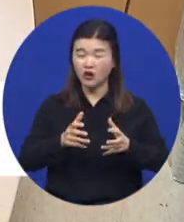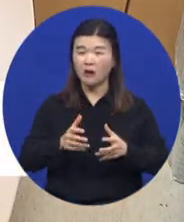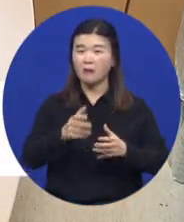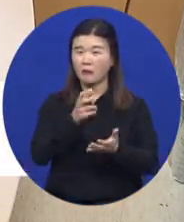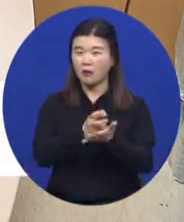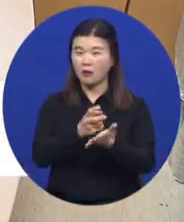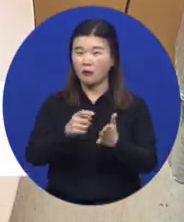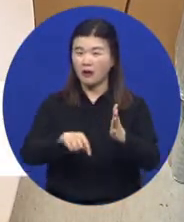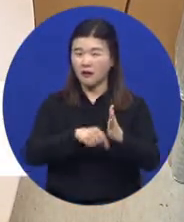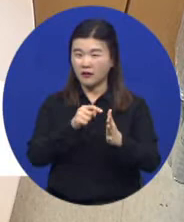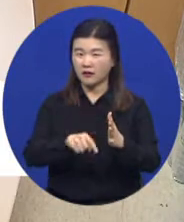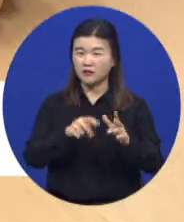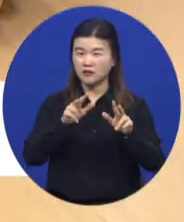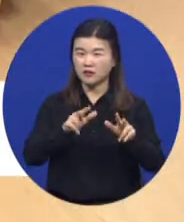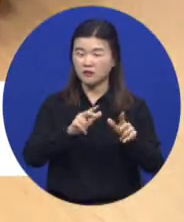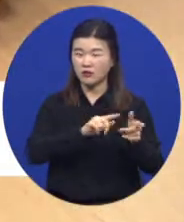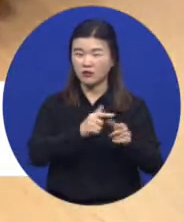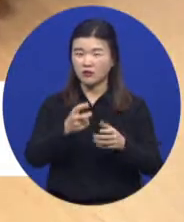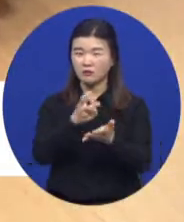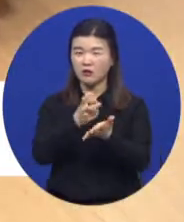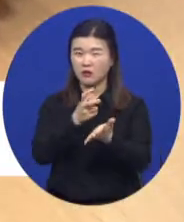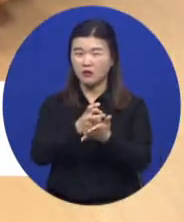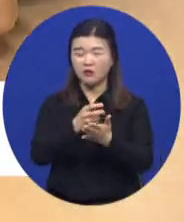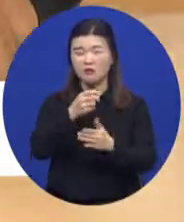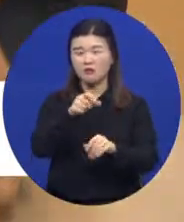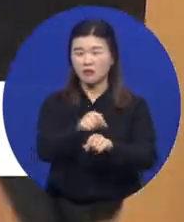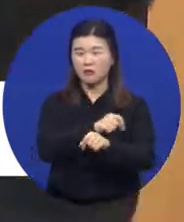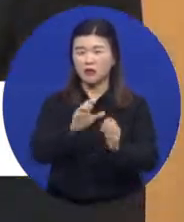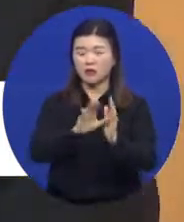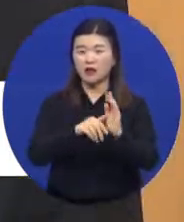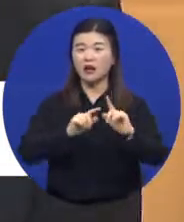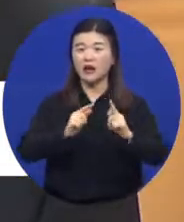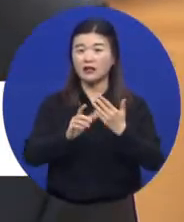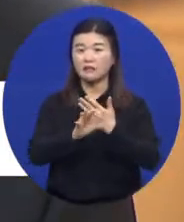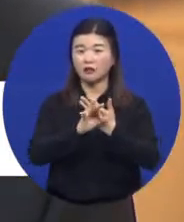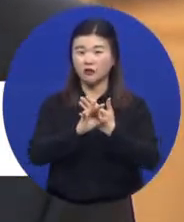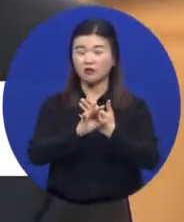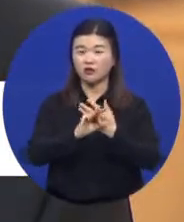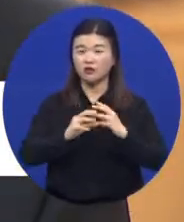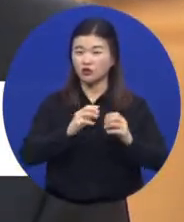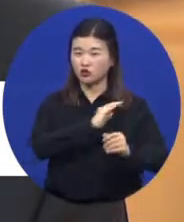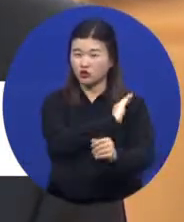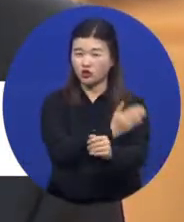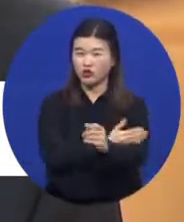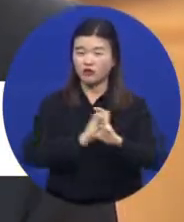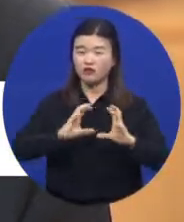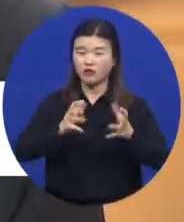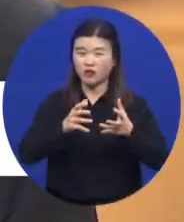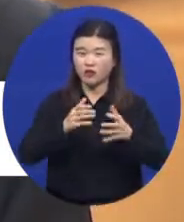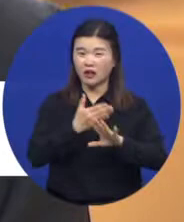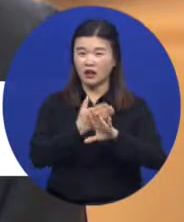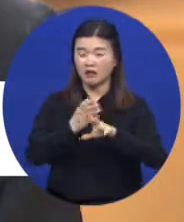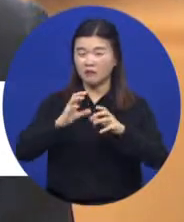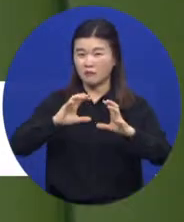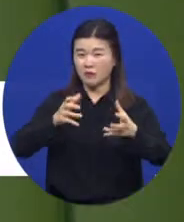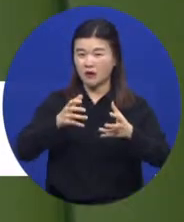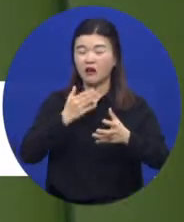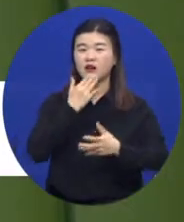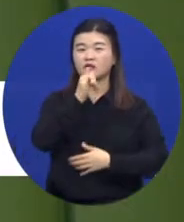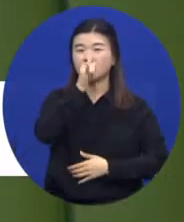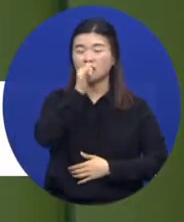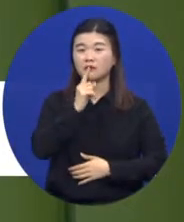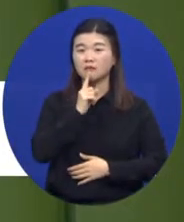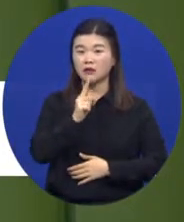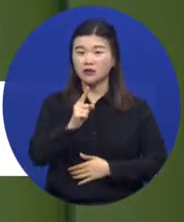방법도 전쟁 범죄 등 극히 예외적인 경우가 아니면 주권 국가는 다른 나라 법정에 피고가 될 수